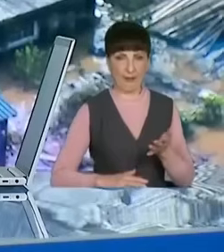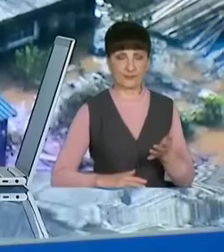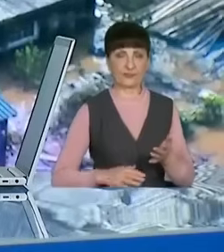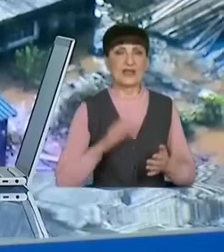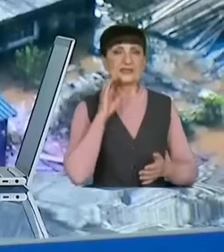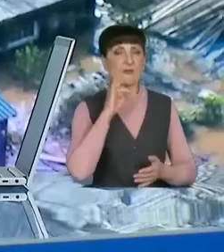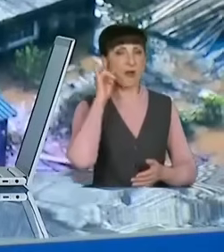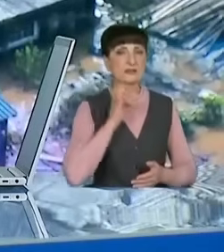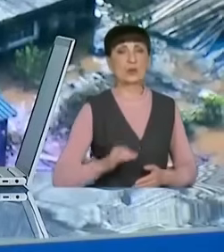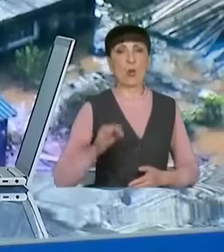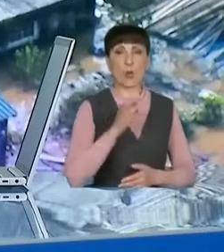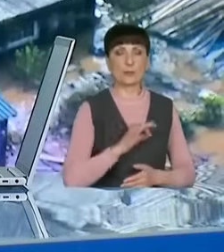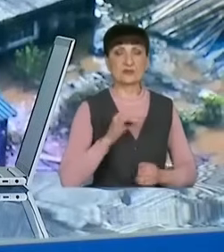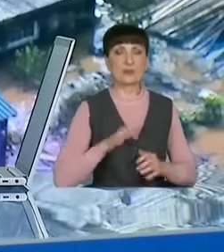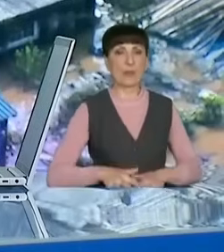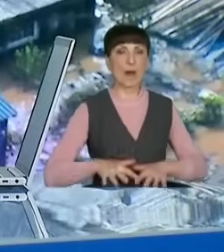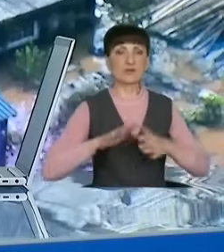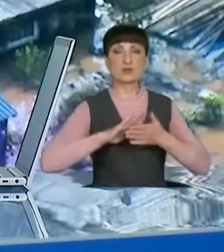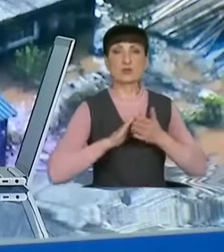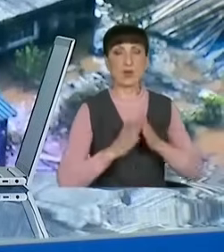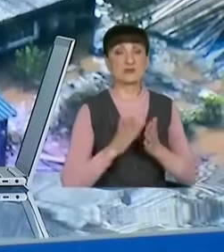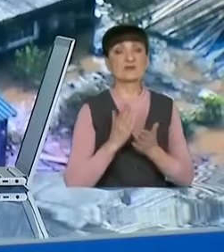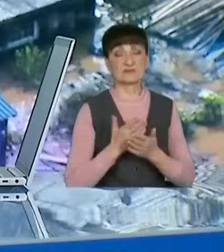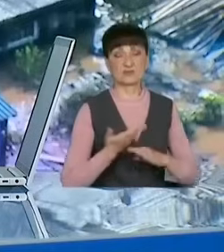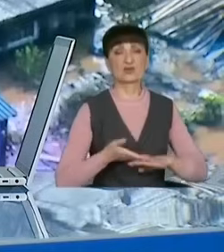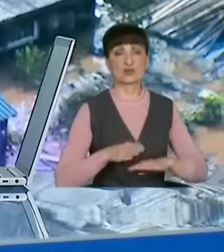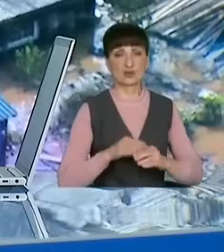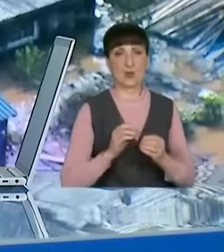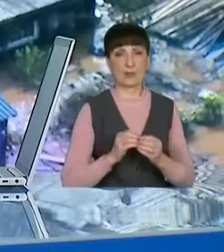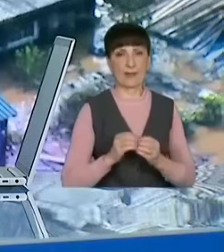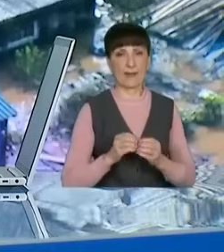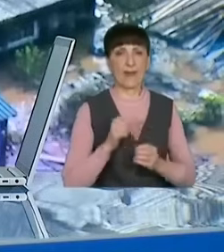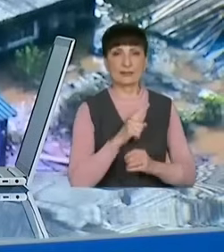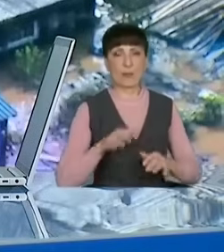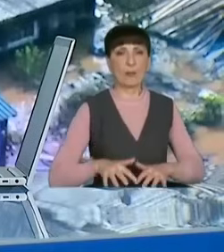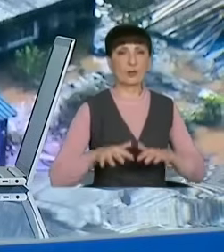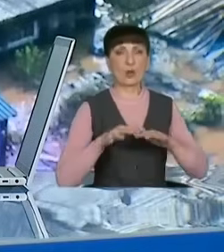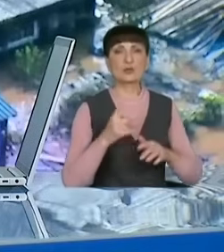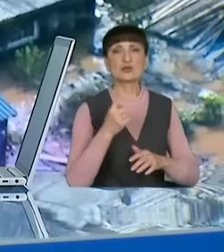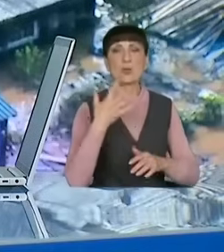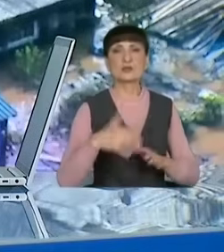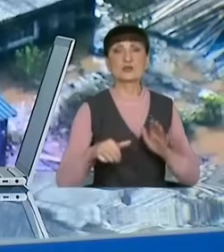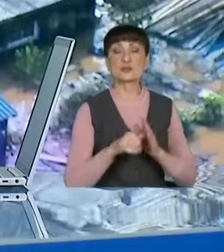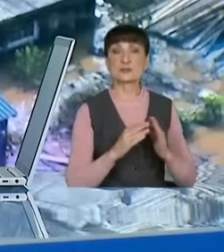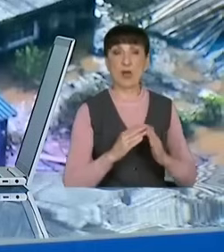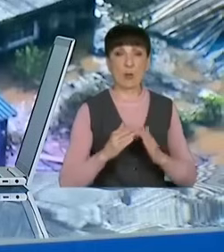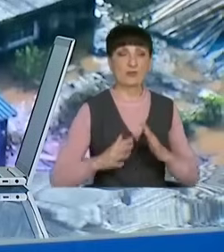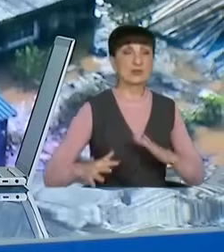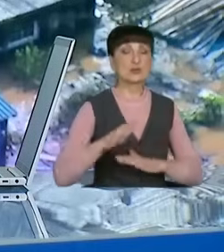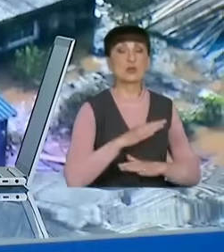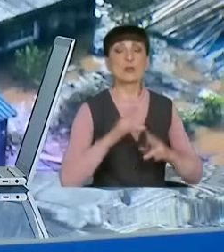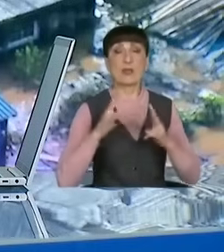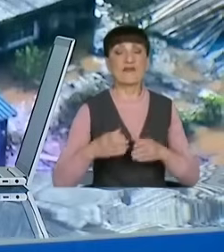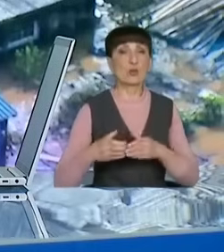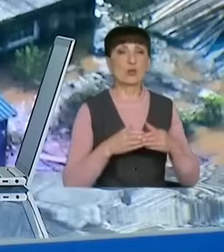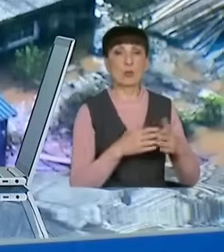В Северо-Казахстанской области паводковая ситуация остается напряженной. Там подтоплены 156 домов, из зон бедствия